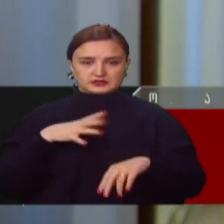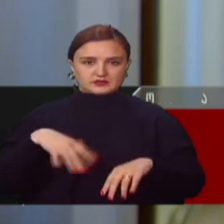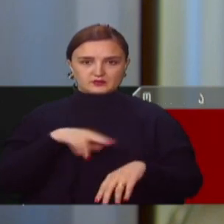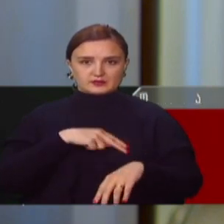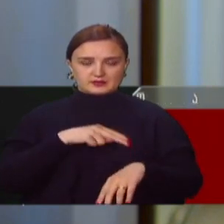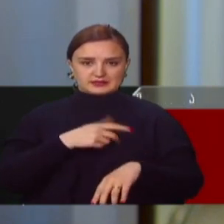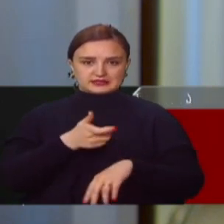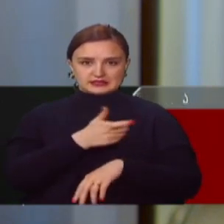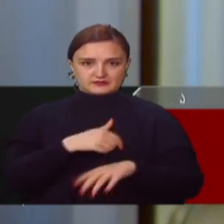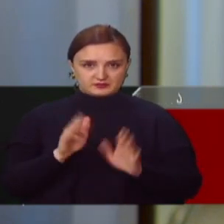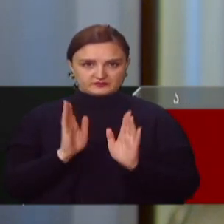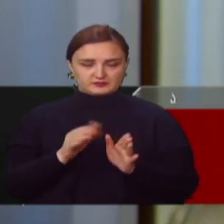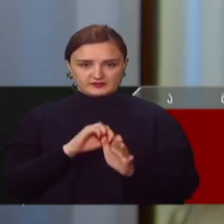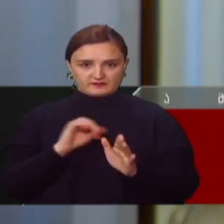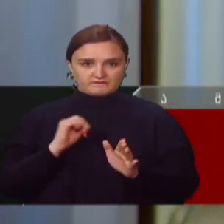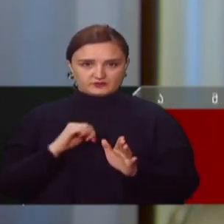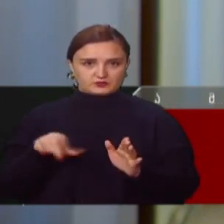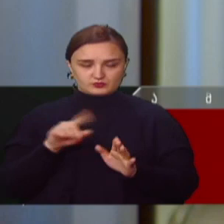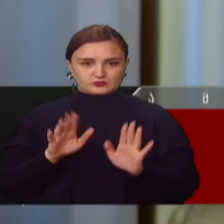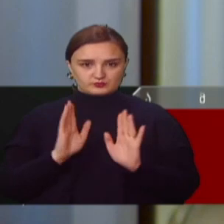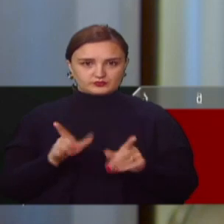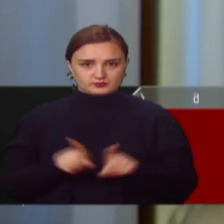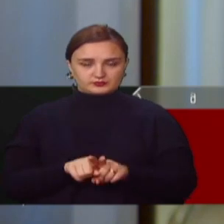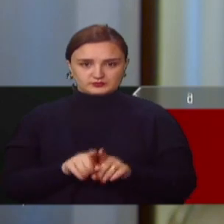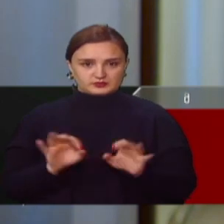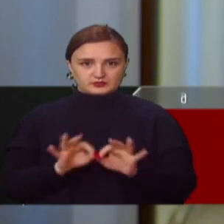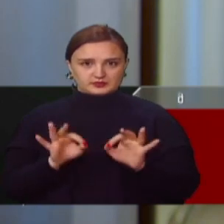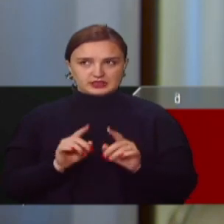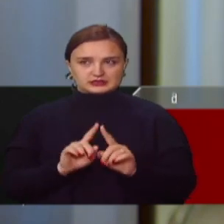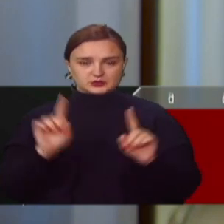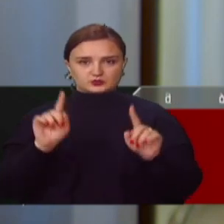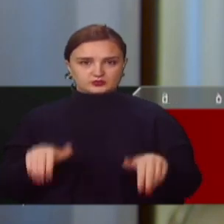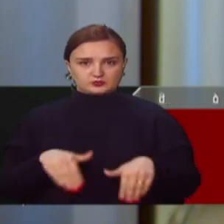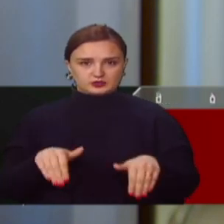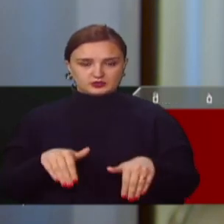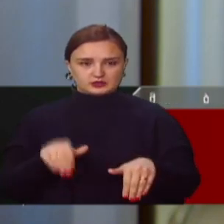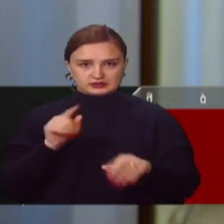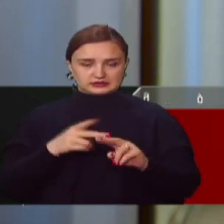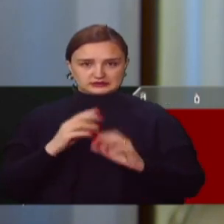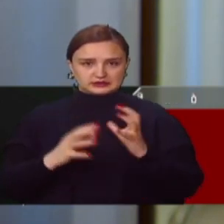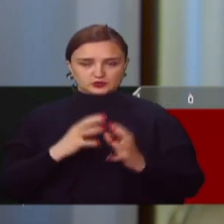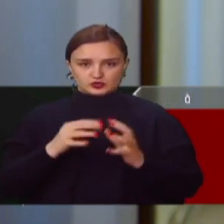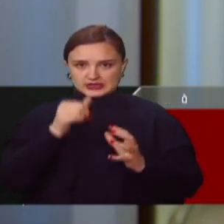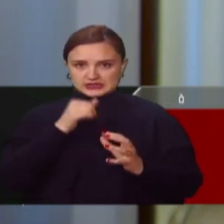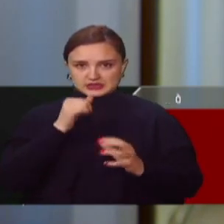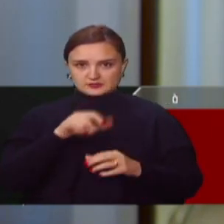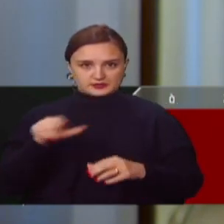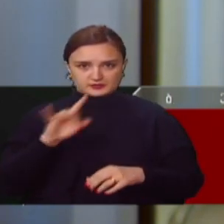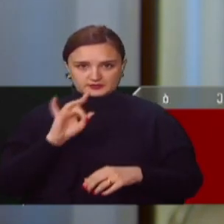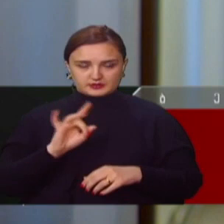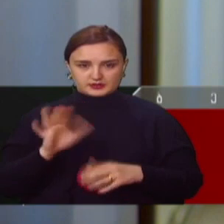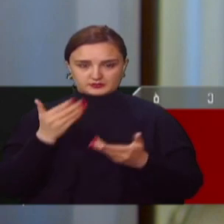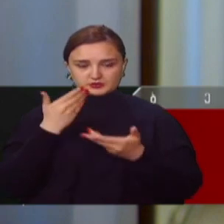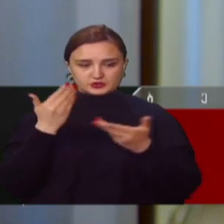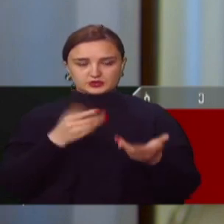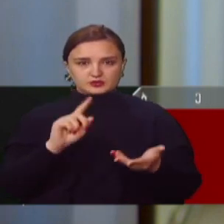წევრები ვიქნებით და თვითონაც იქნებიან და ჩვენც ვიქნებით და არაფერი განსაკუთრებული არ არის, ხო? იქ ხო საერთაშორისო ექსპერტები არ იქნებიან. კითხეთ,